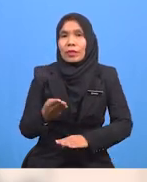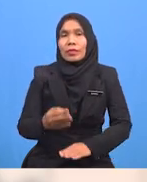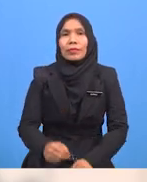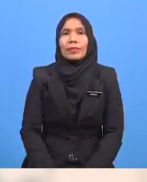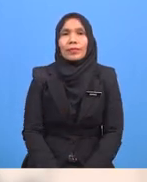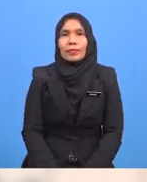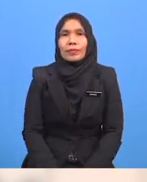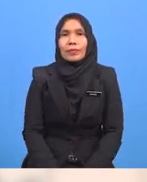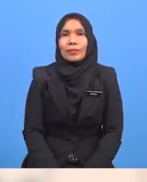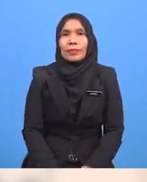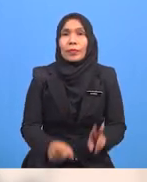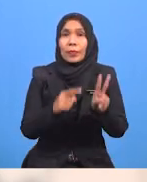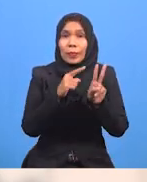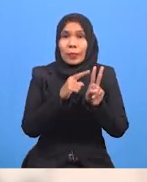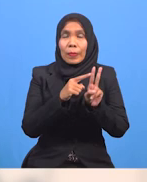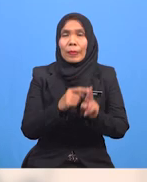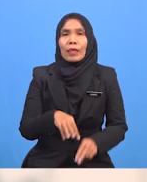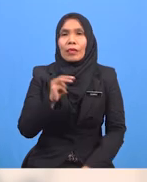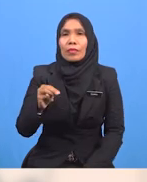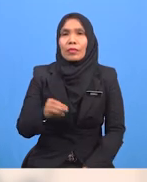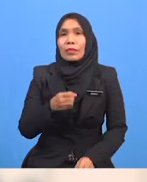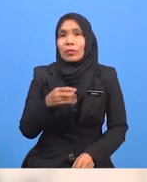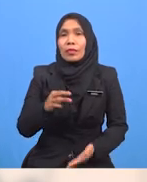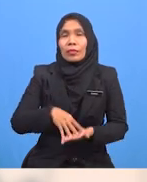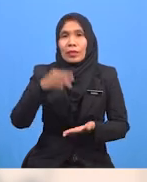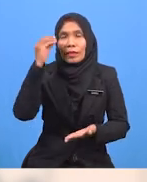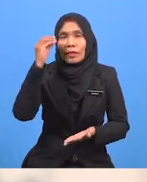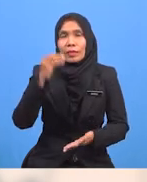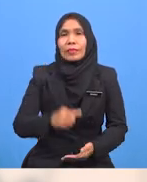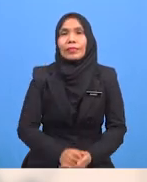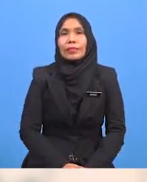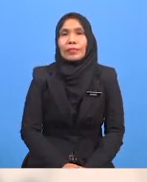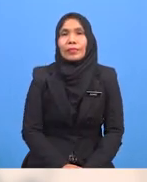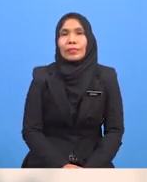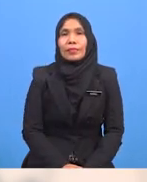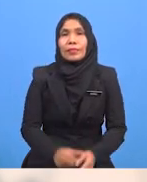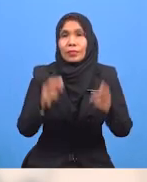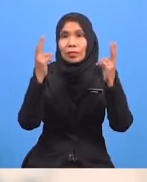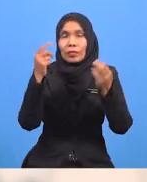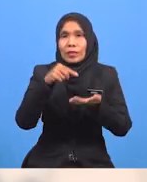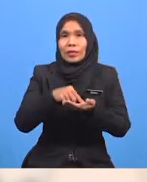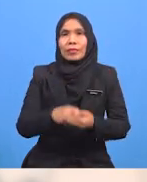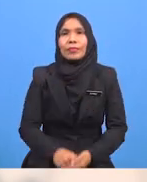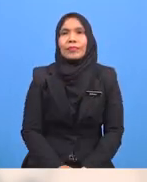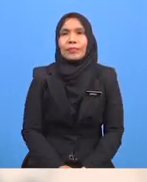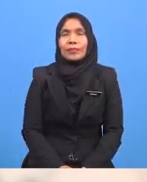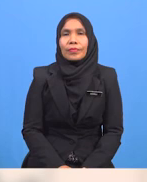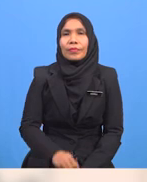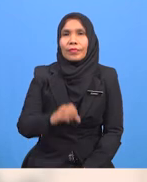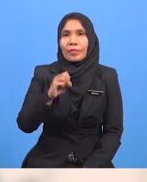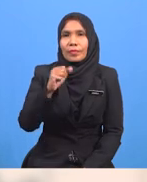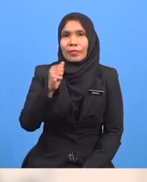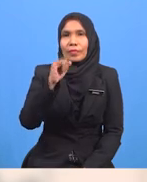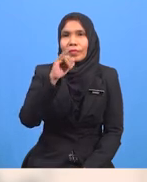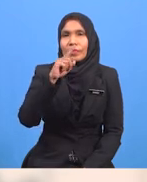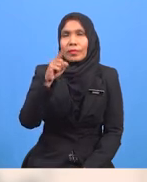kedua Hai Muri Muri juga telah mempelajari topik trigonometric sign suatu sudut untuk segitiga